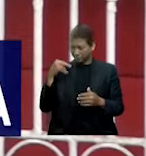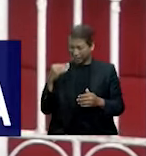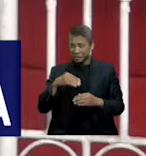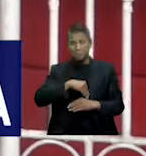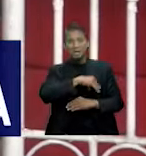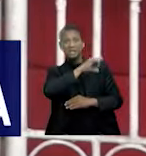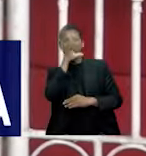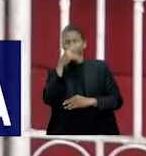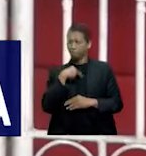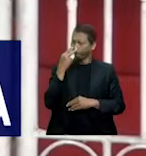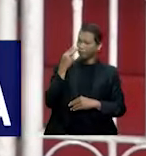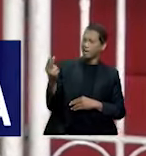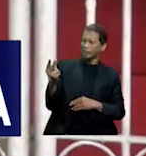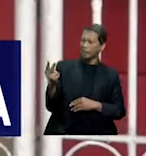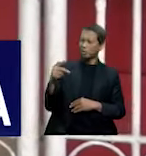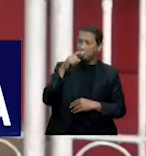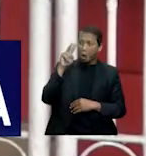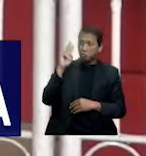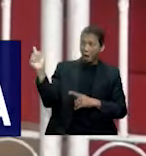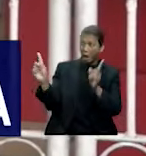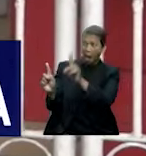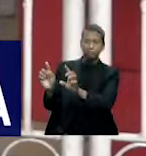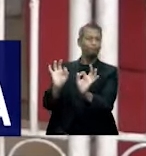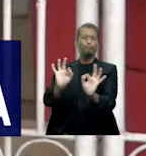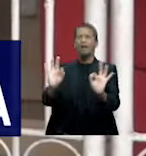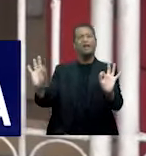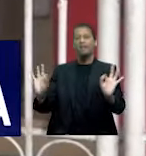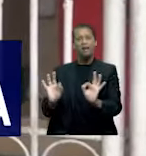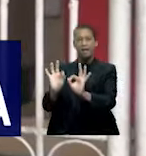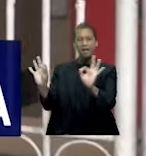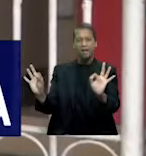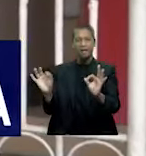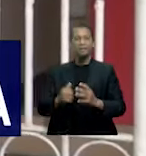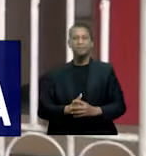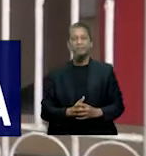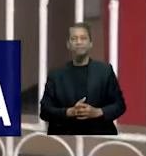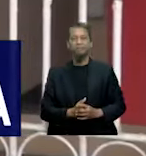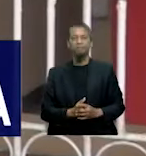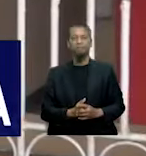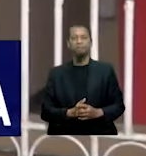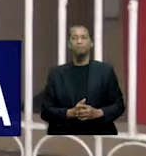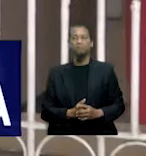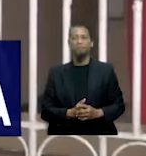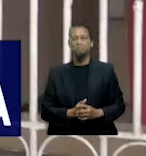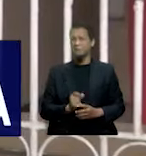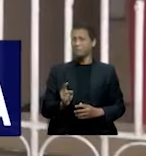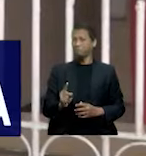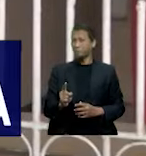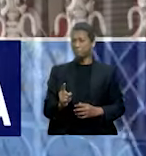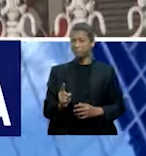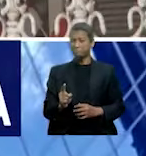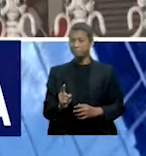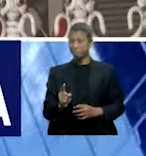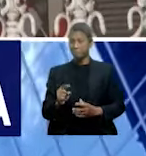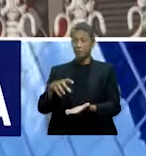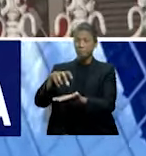satupun orang tua balita yang mendatangi daycare ini, karena memang sepertinya daycare ini